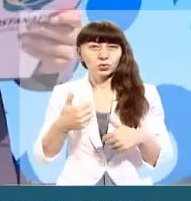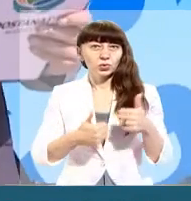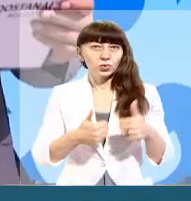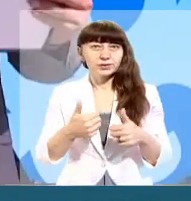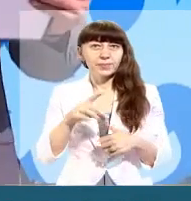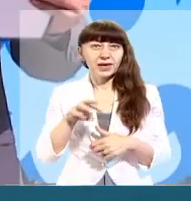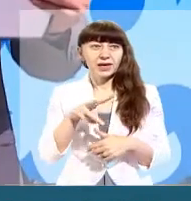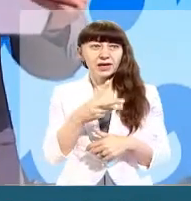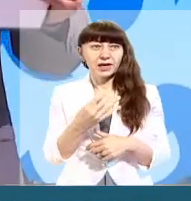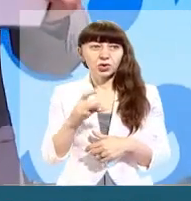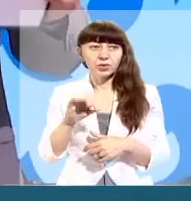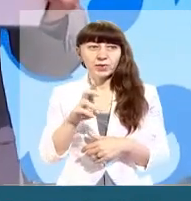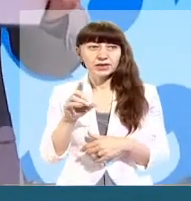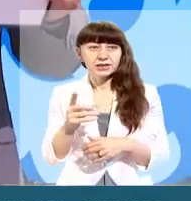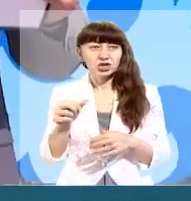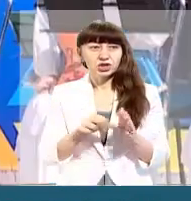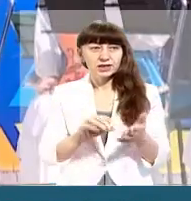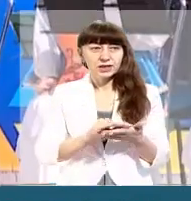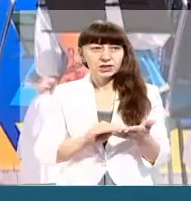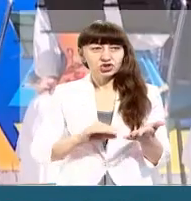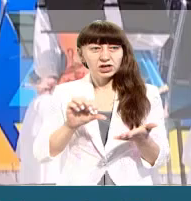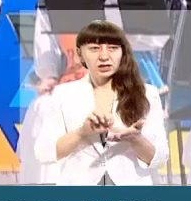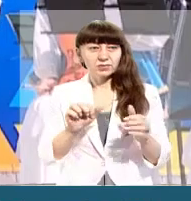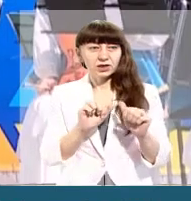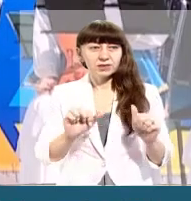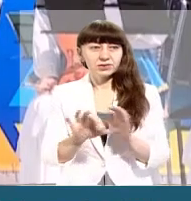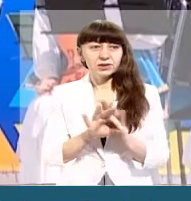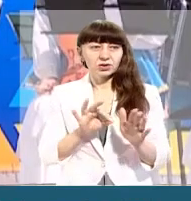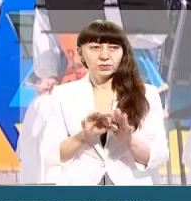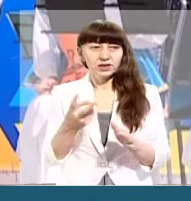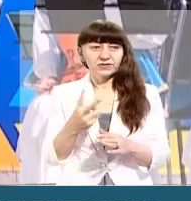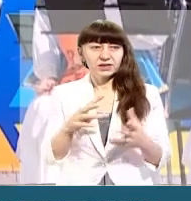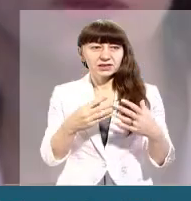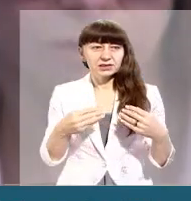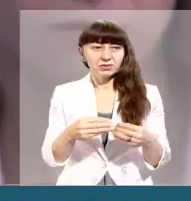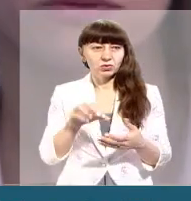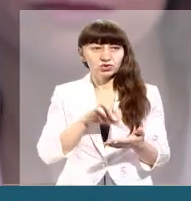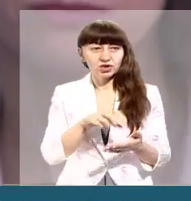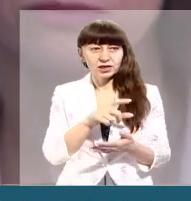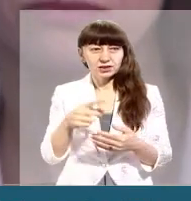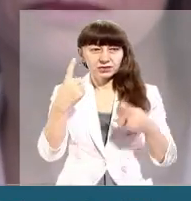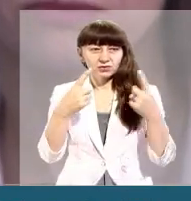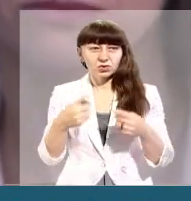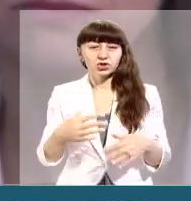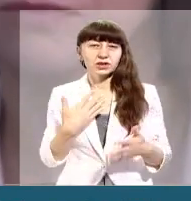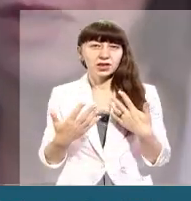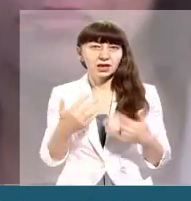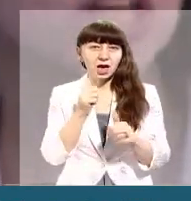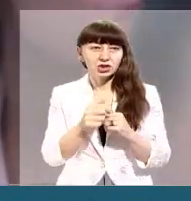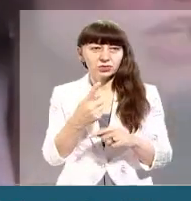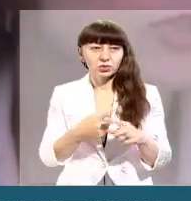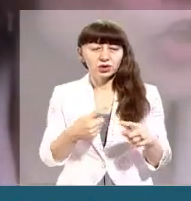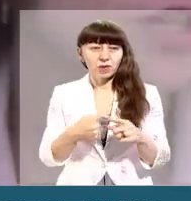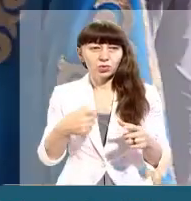«Мерей Леотбасы». Из 6 заявок членами комиссии было отобрано 2 семьи. Участники творчески подошли к каждому